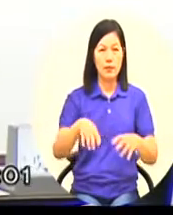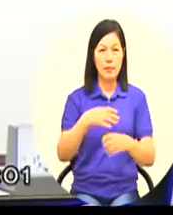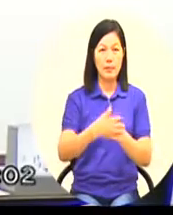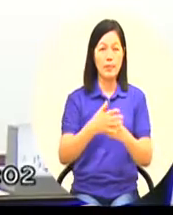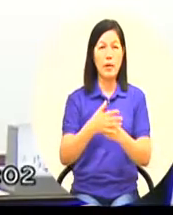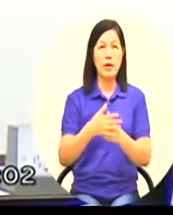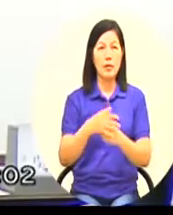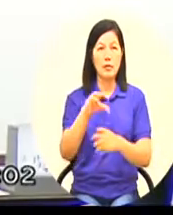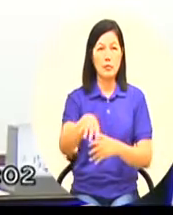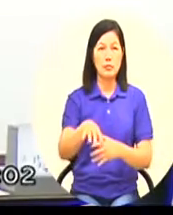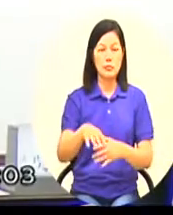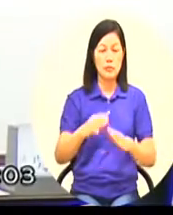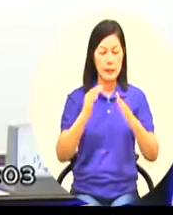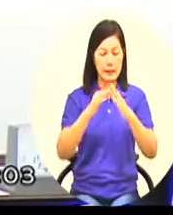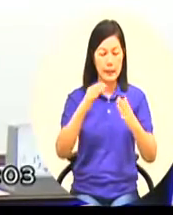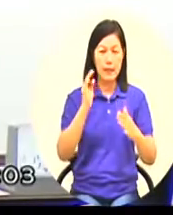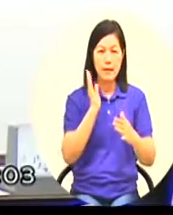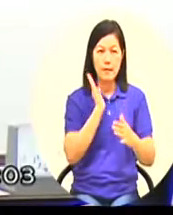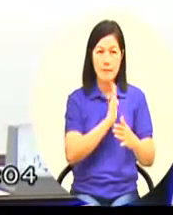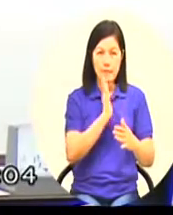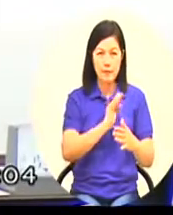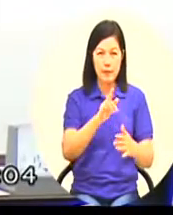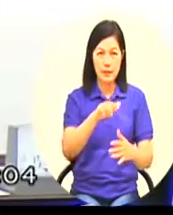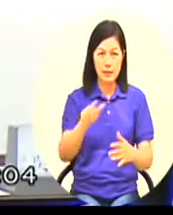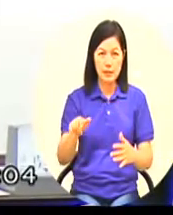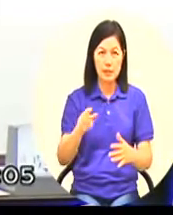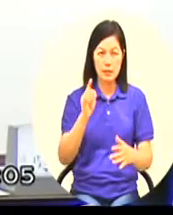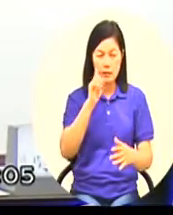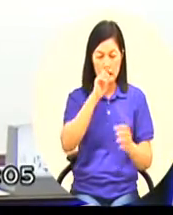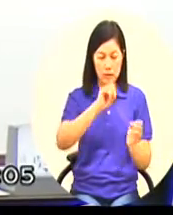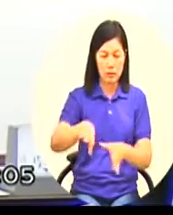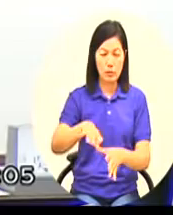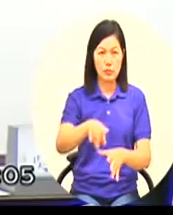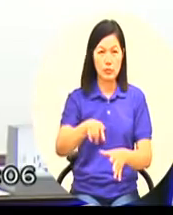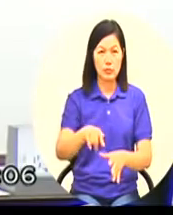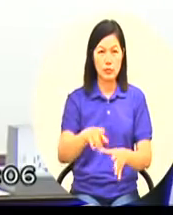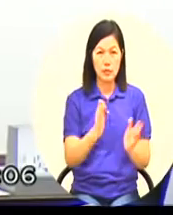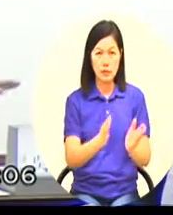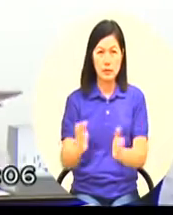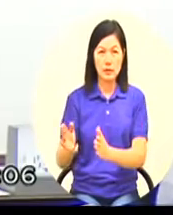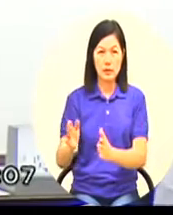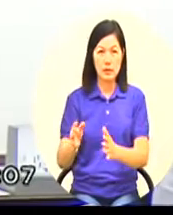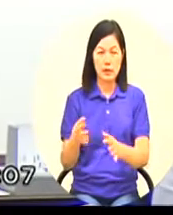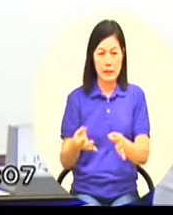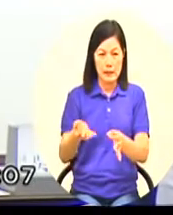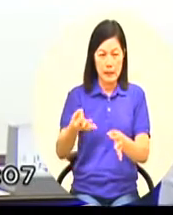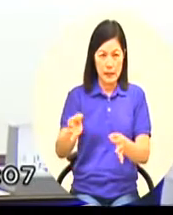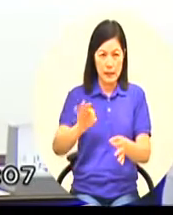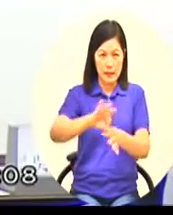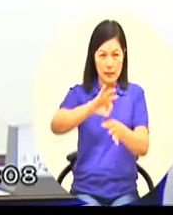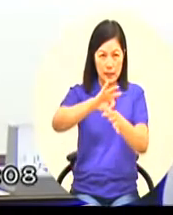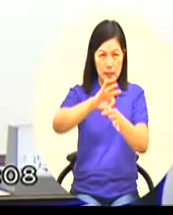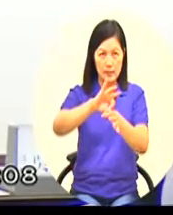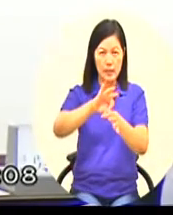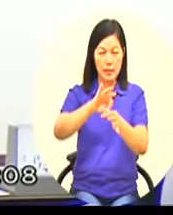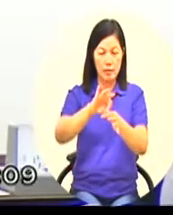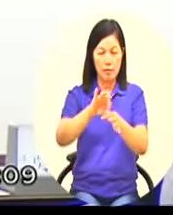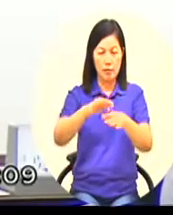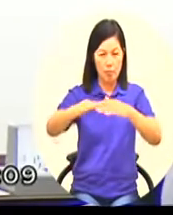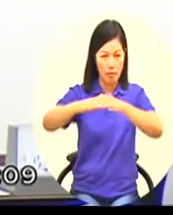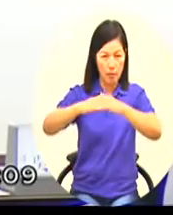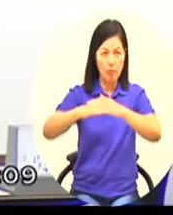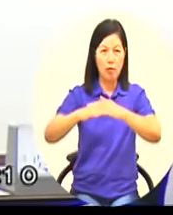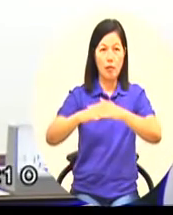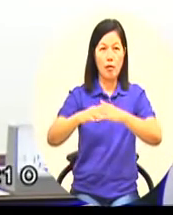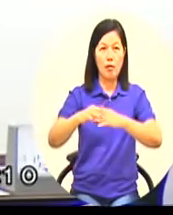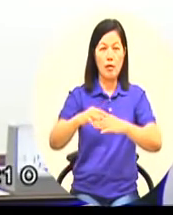的家用废弃物、事业废弃物的所有的处理的金额调高到同样的一个等级，大概